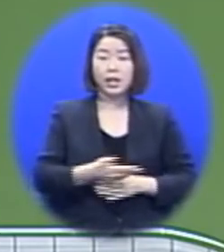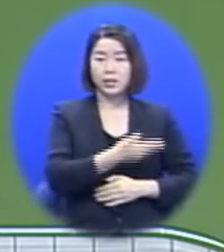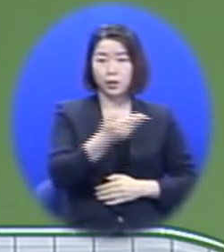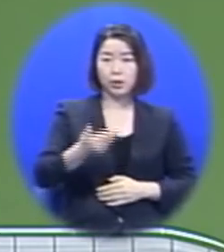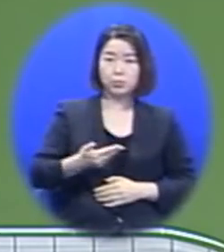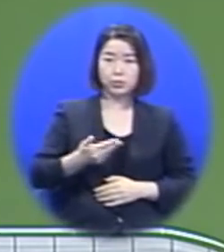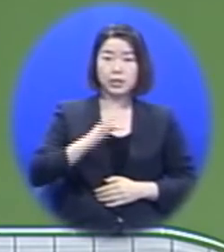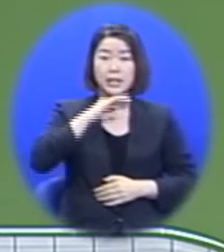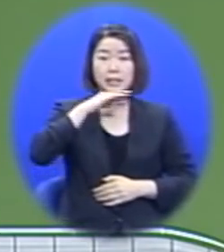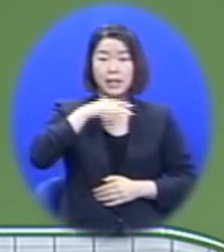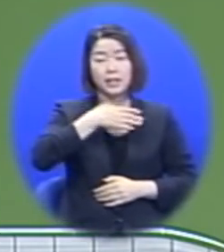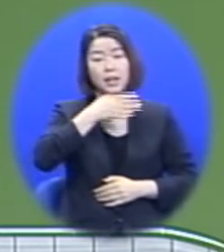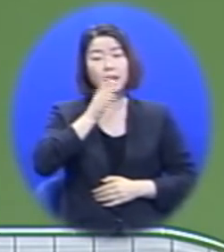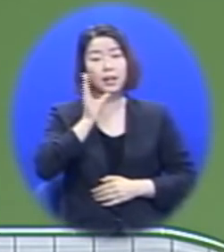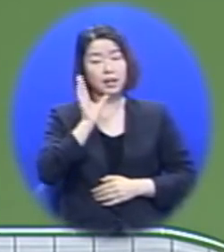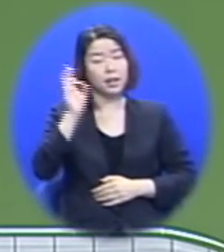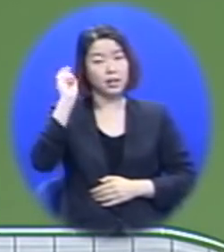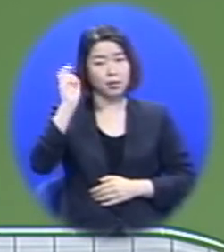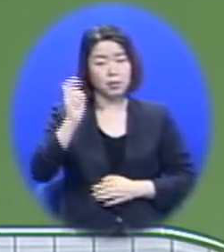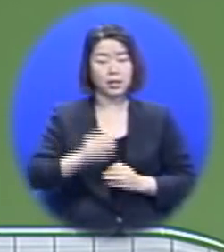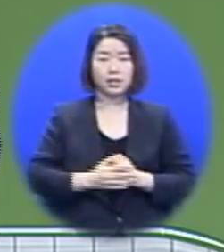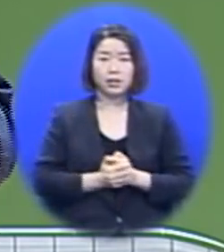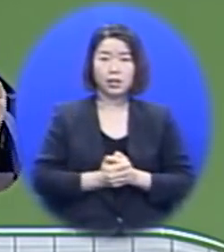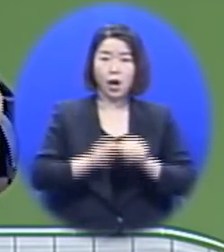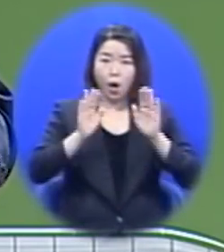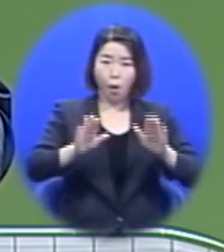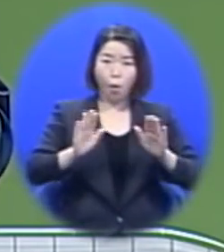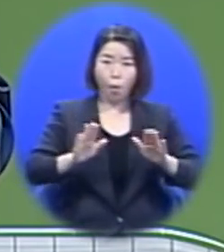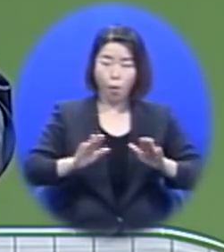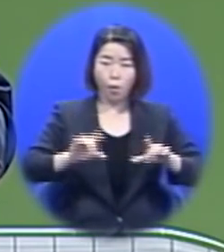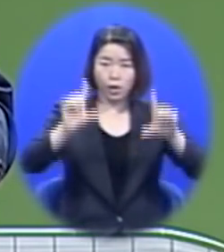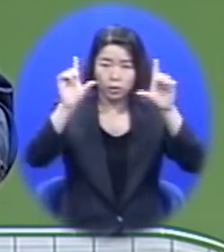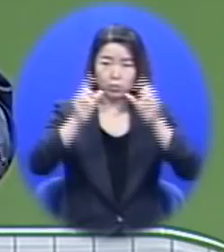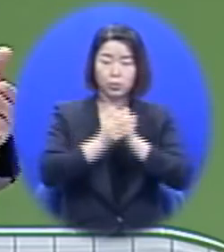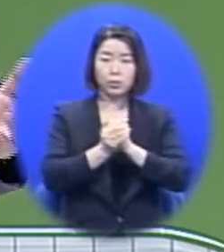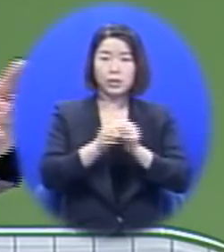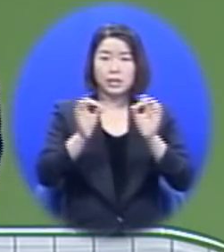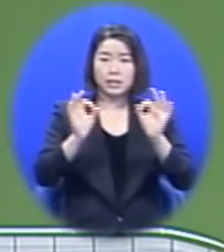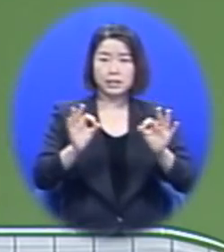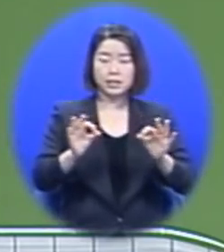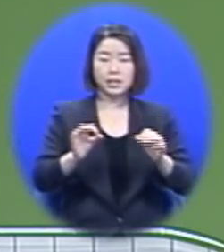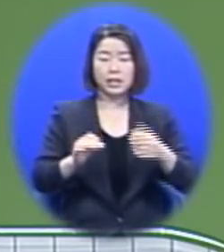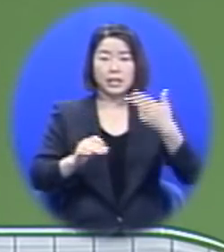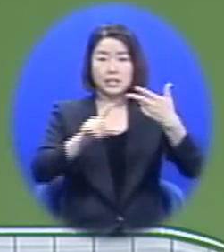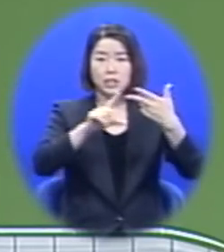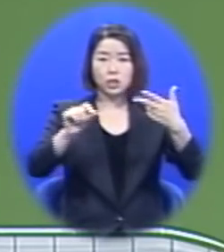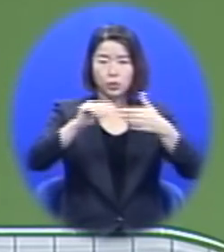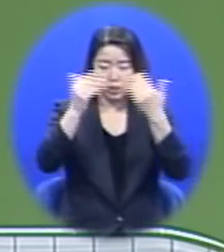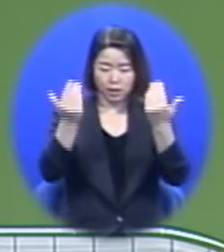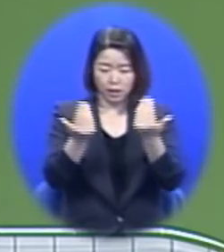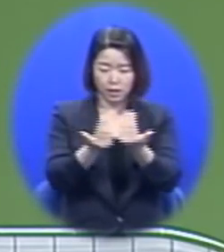여러분은 나이가 들어가실 것입니다. 올해도 벌써 이제 7월이 다 끝나갑니다.